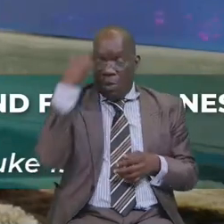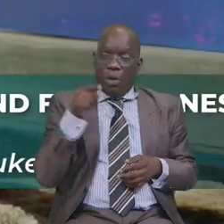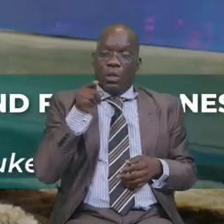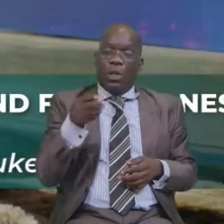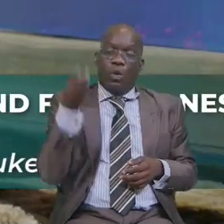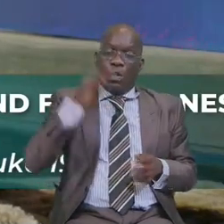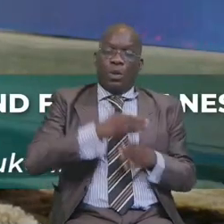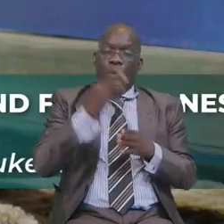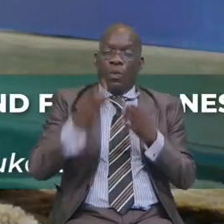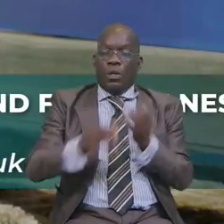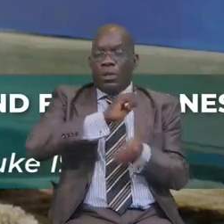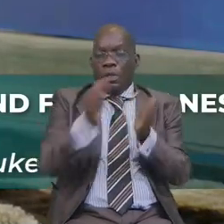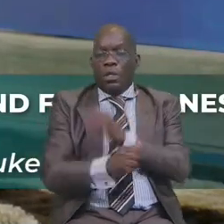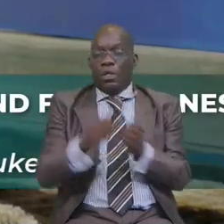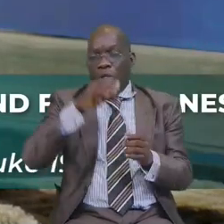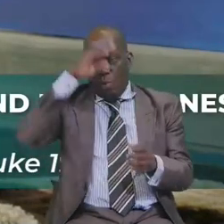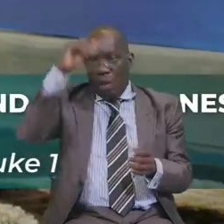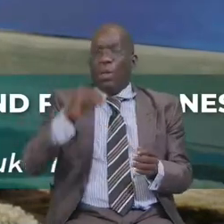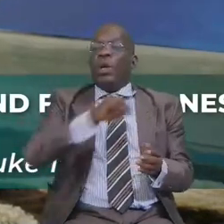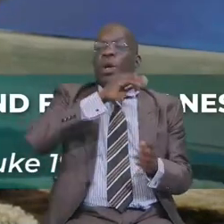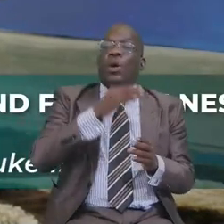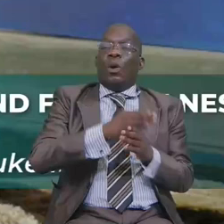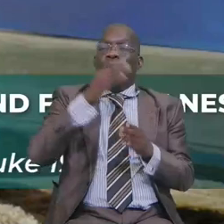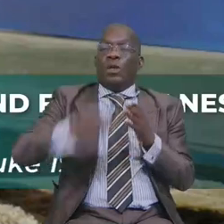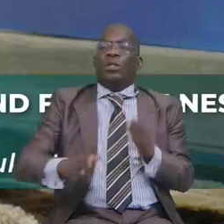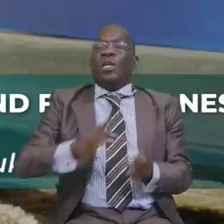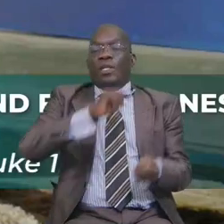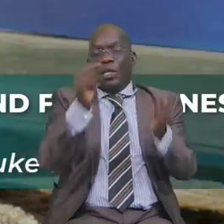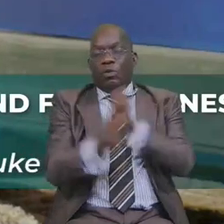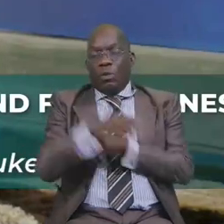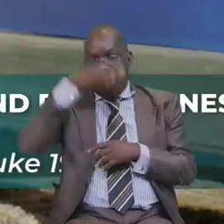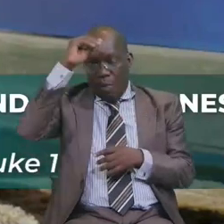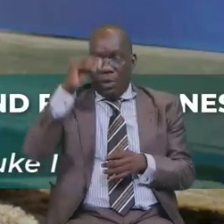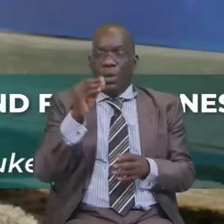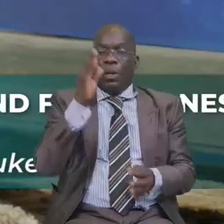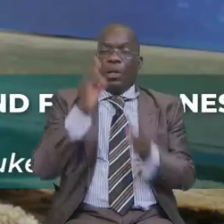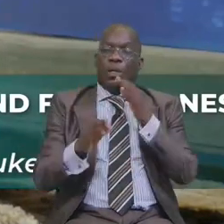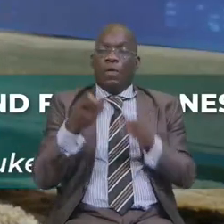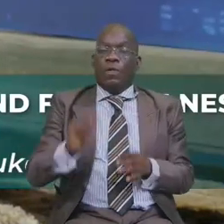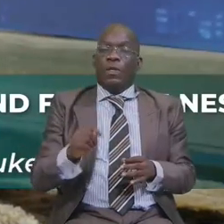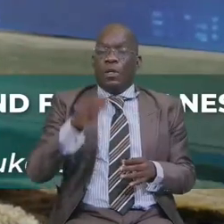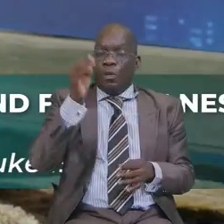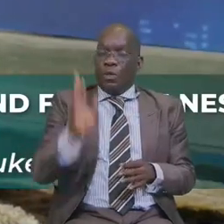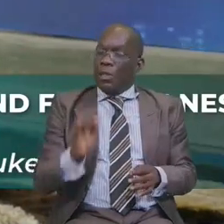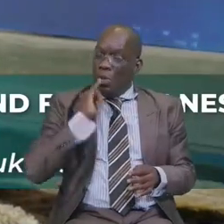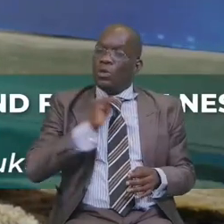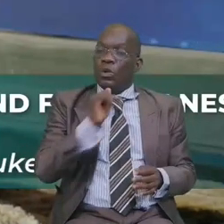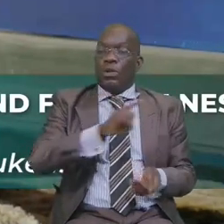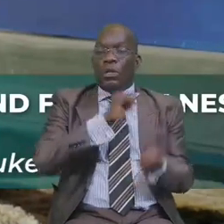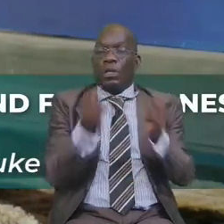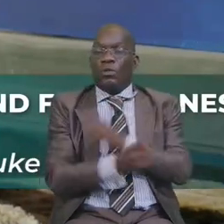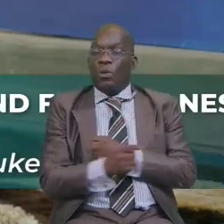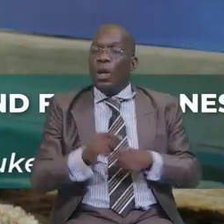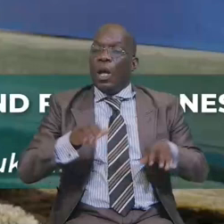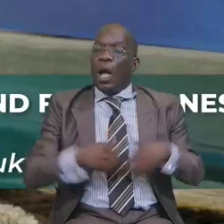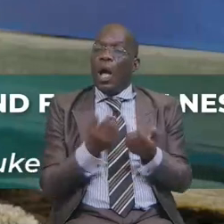totalement changé maintenant. Un homme totalement transformé. Si le prédicateur n'est pas transformé, comment est-ce